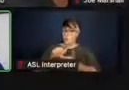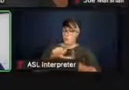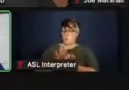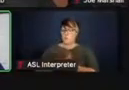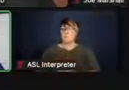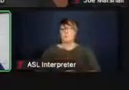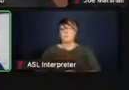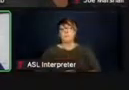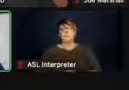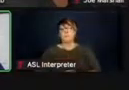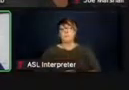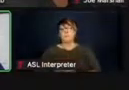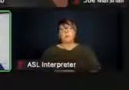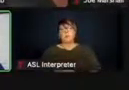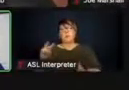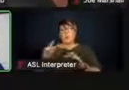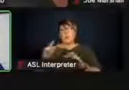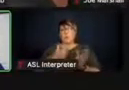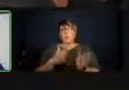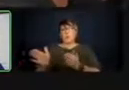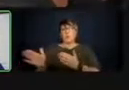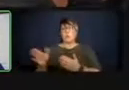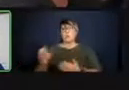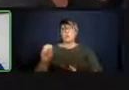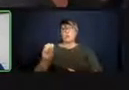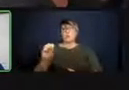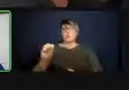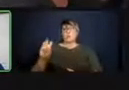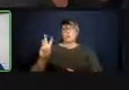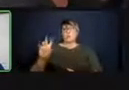yalizungumziwa na Bwana Bush. Na pia